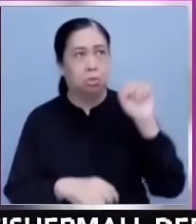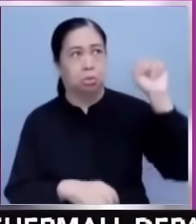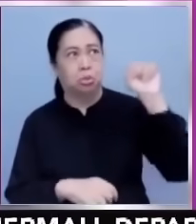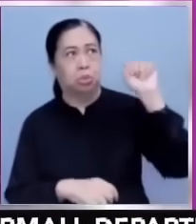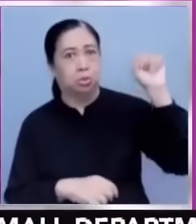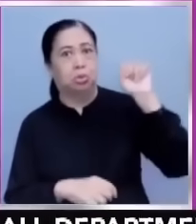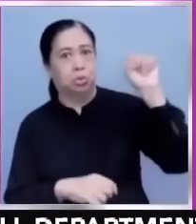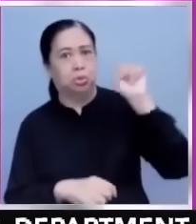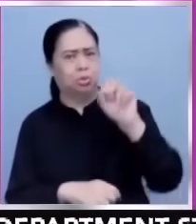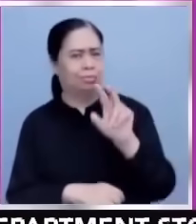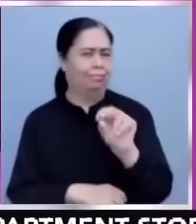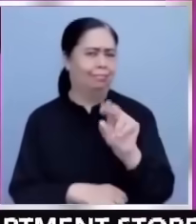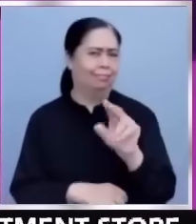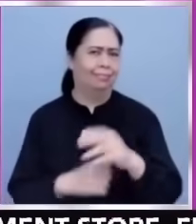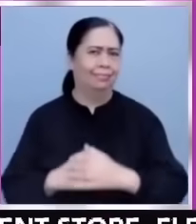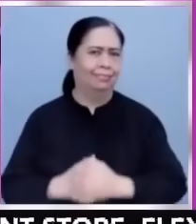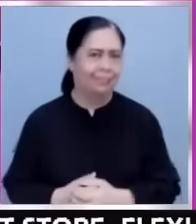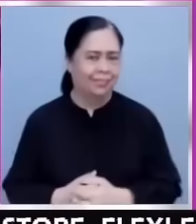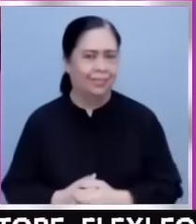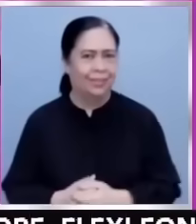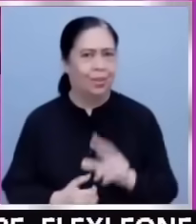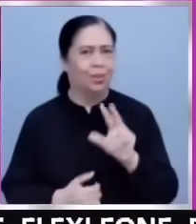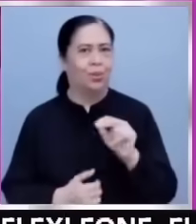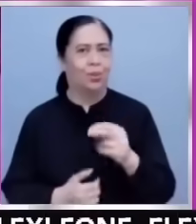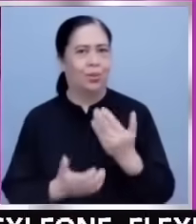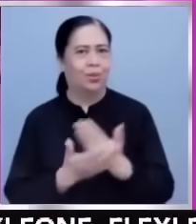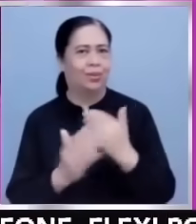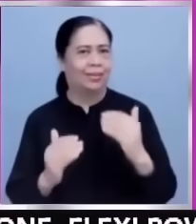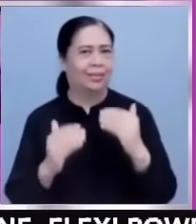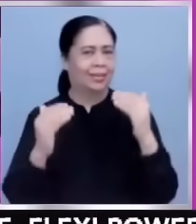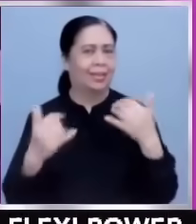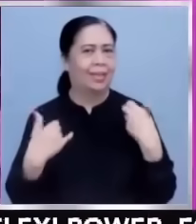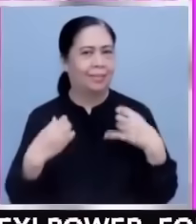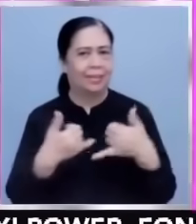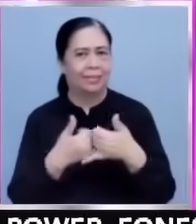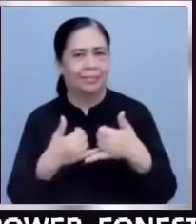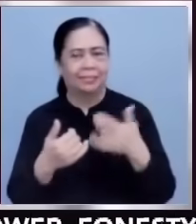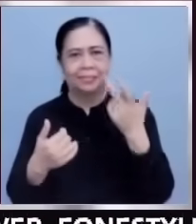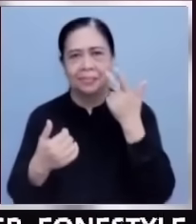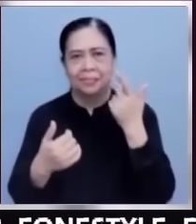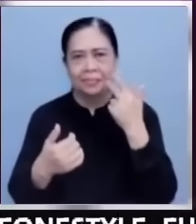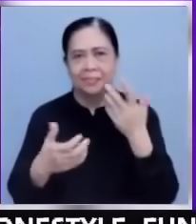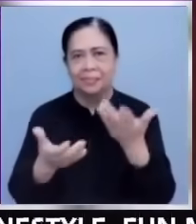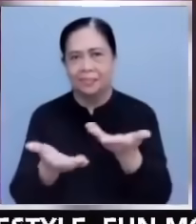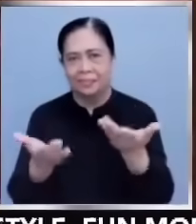tugs place nyo, ha? Hindi! We have a lot of games that we can try here. Kaya tara!